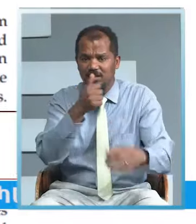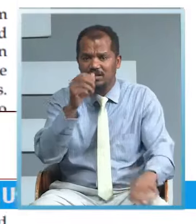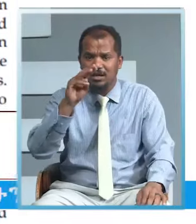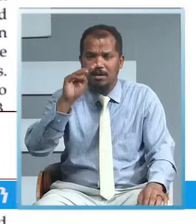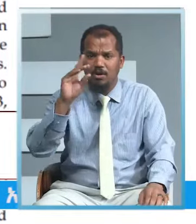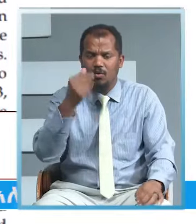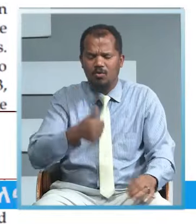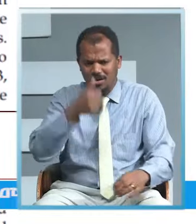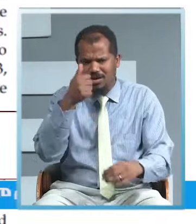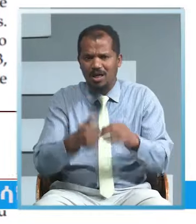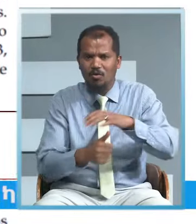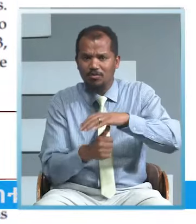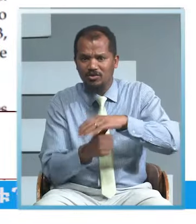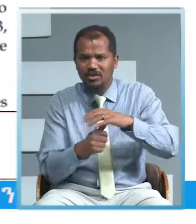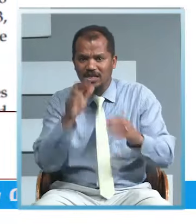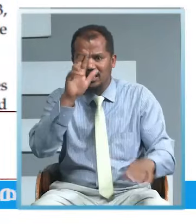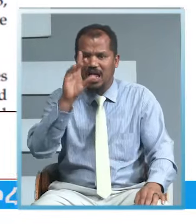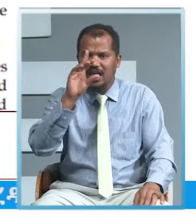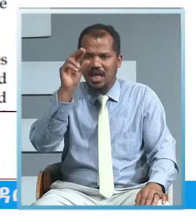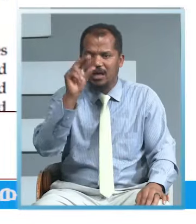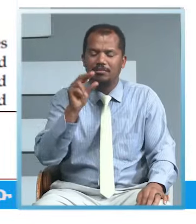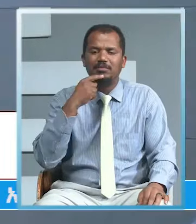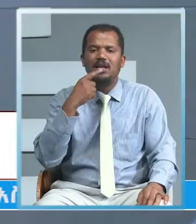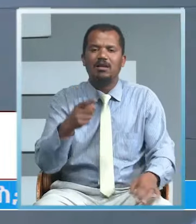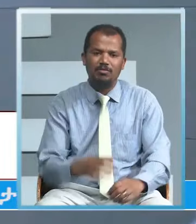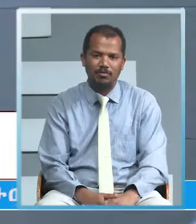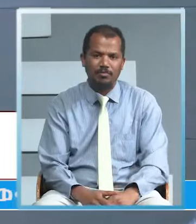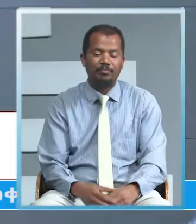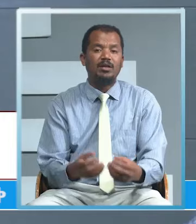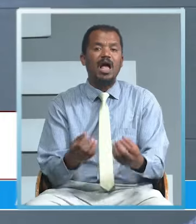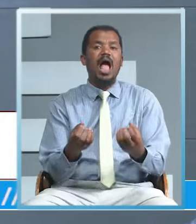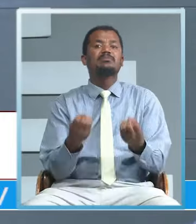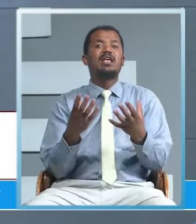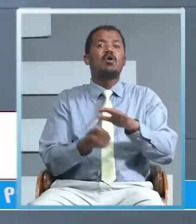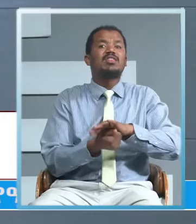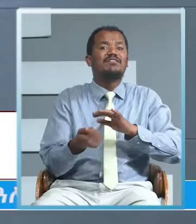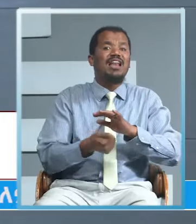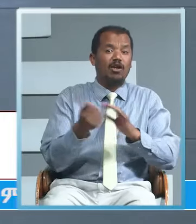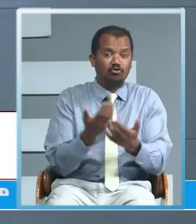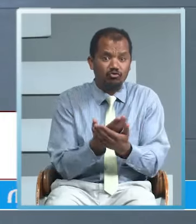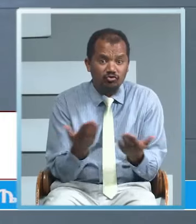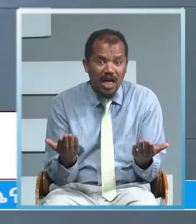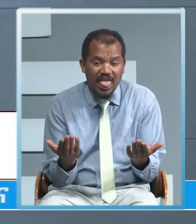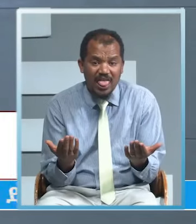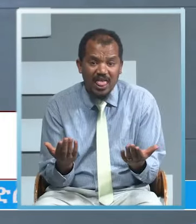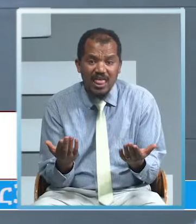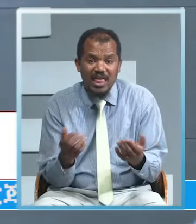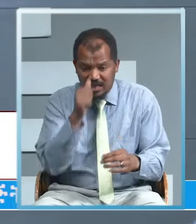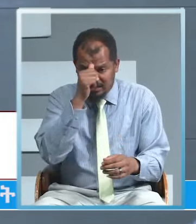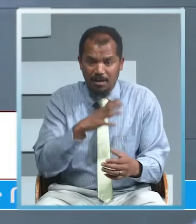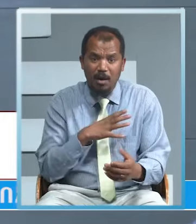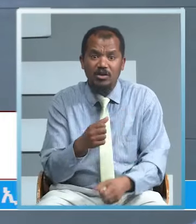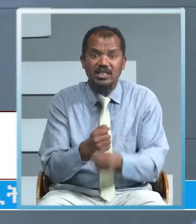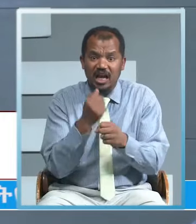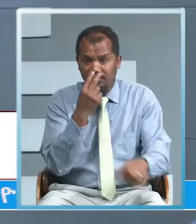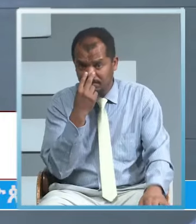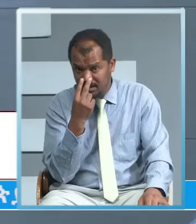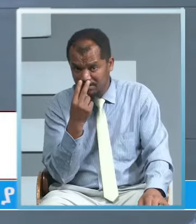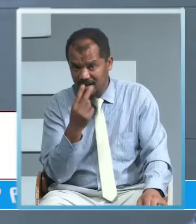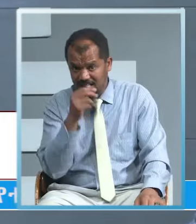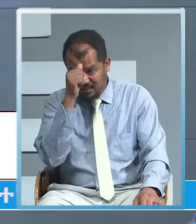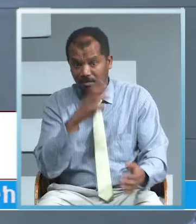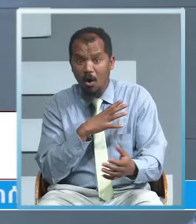የኢሰመኮ ምክትል ዋና ኮሚሽነር ራኬብ መሰለ ተናግረዋል። አብዛኛው የተፈናቃዮች ጉዳይ የሰብአዊ ድጋፍን በተመለከተ